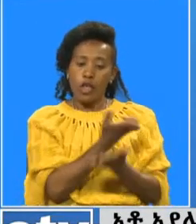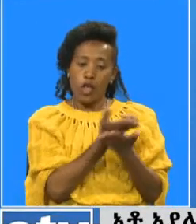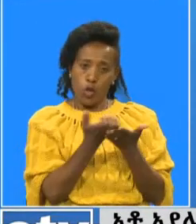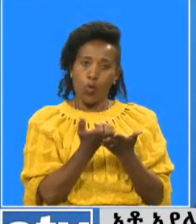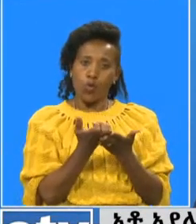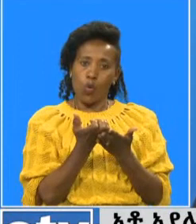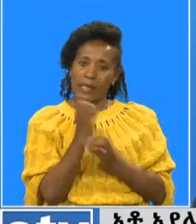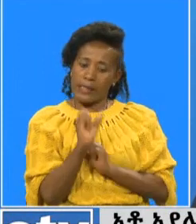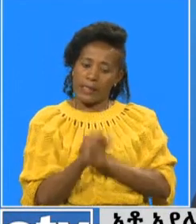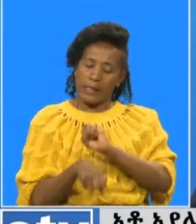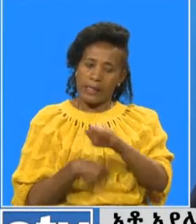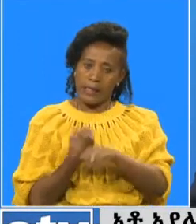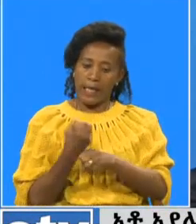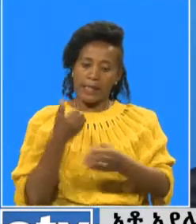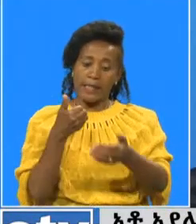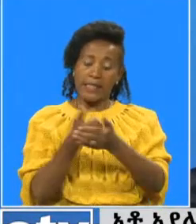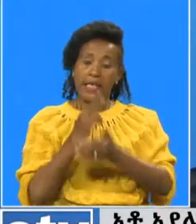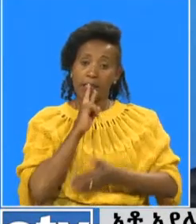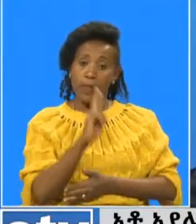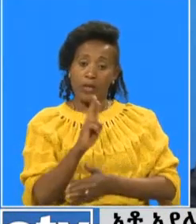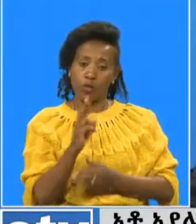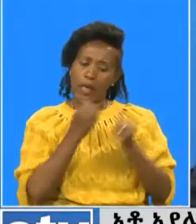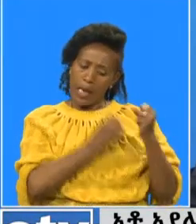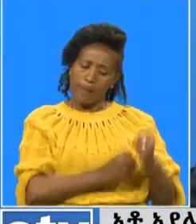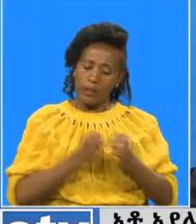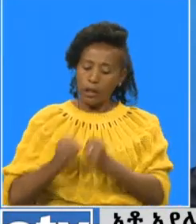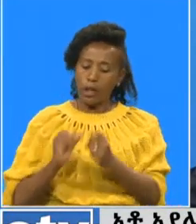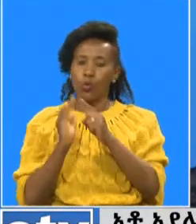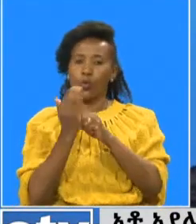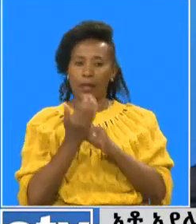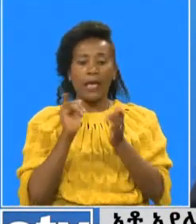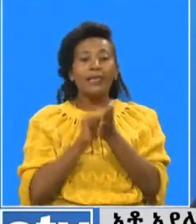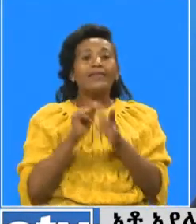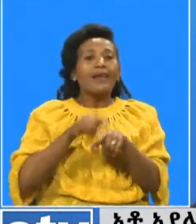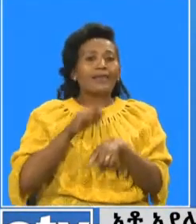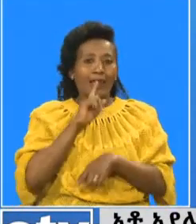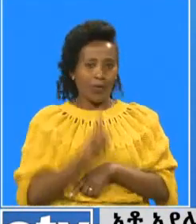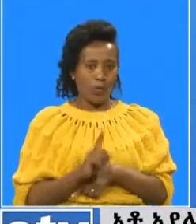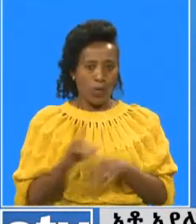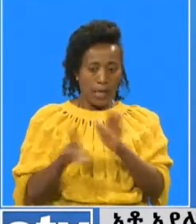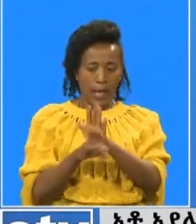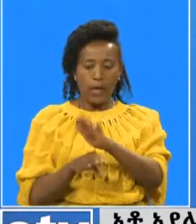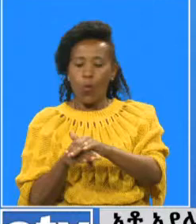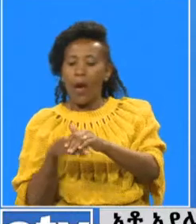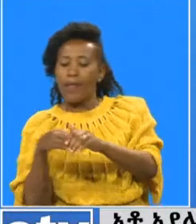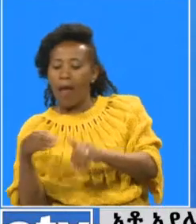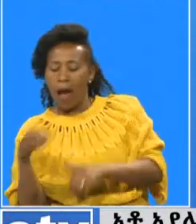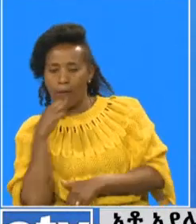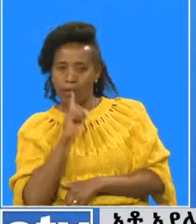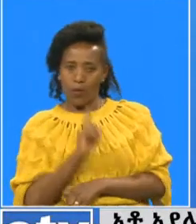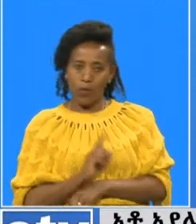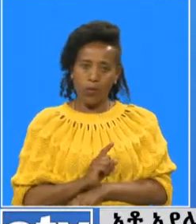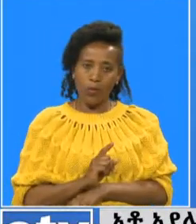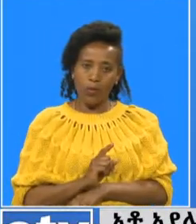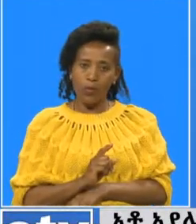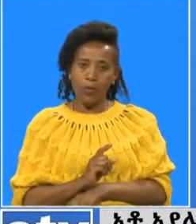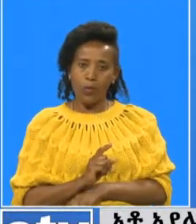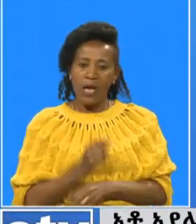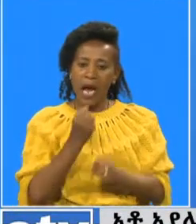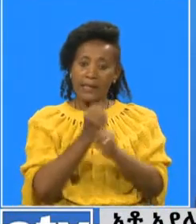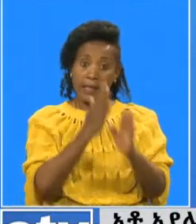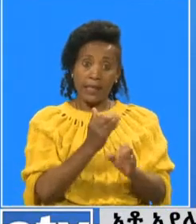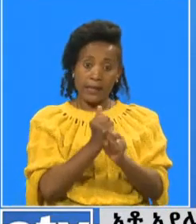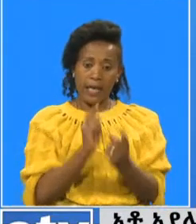የኢኮኖሚ ክራይሲስ ሲደርስባቸው የሚቻቻሉበት ሁኔታ የሚመጣው ያኔ ነው። ከህግ ወጣ ብለው ያው